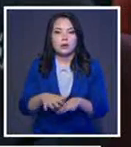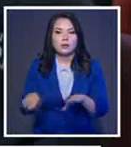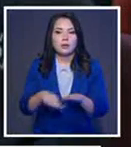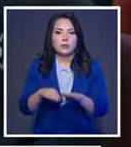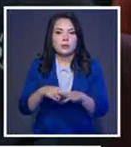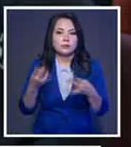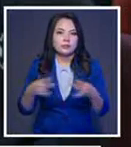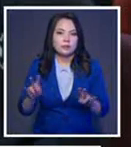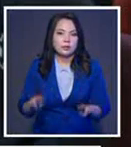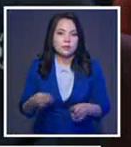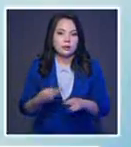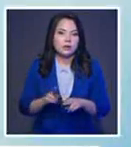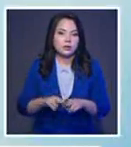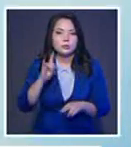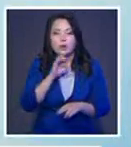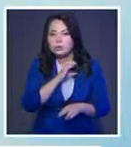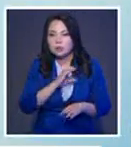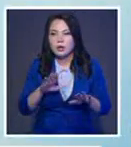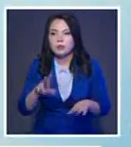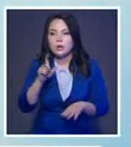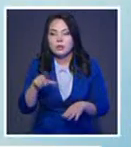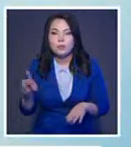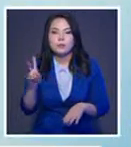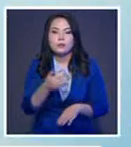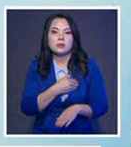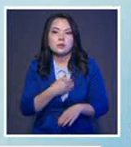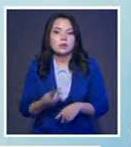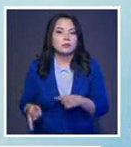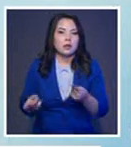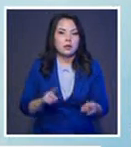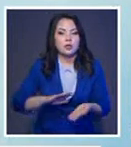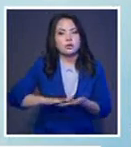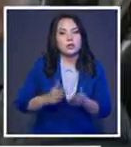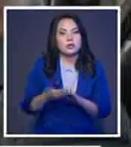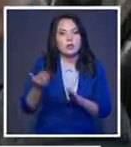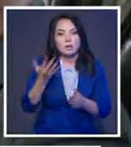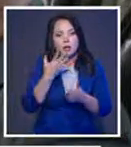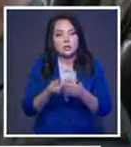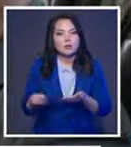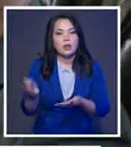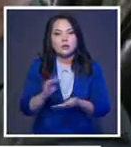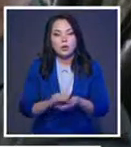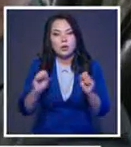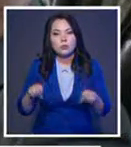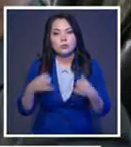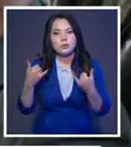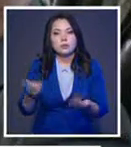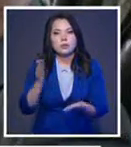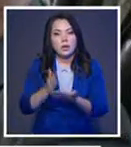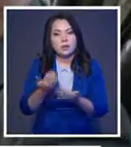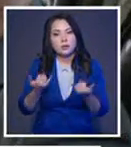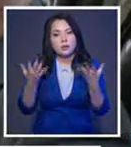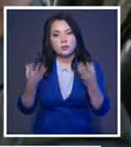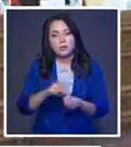шарт емес. Еліміздің солтүстігіне қоныс аударуға ниетті азаматтарға ондағы жағдаймен алдын ала танысып қайтуына мүмкіндік жасалып отыр.